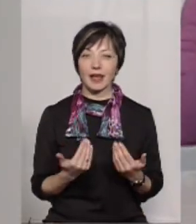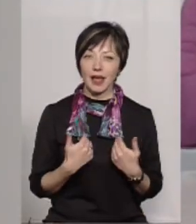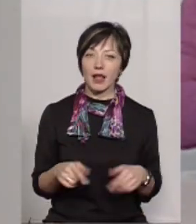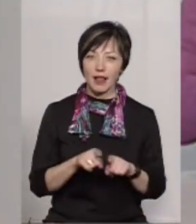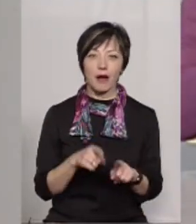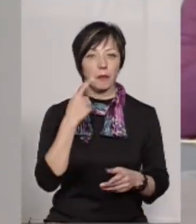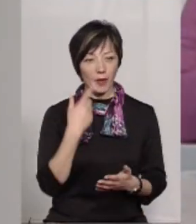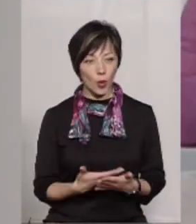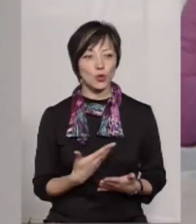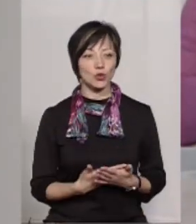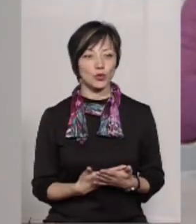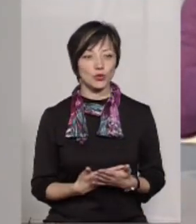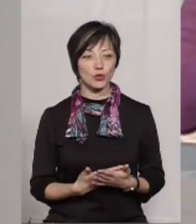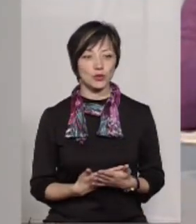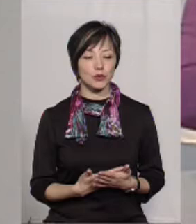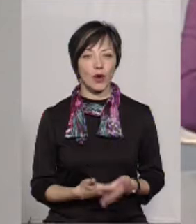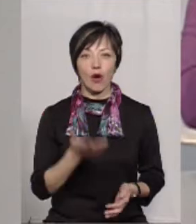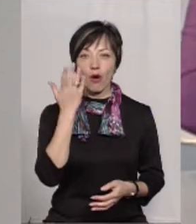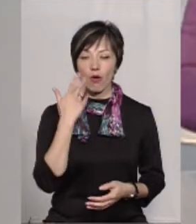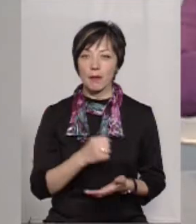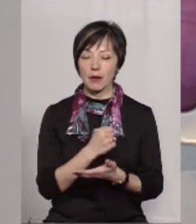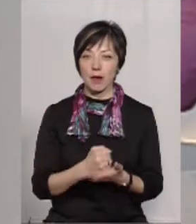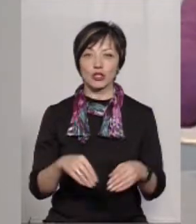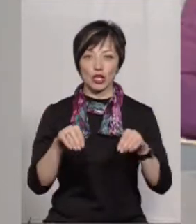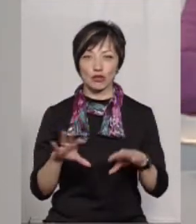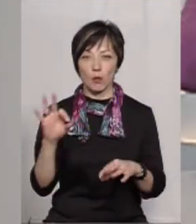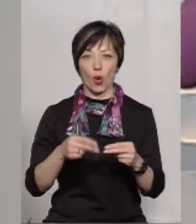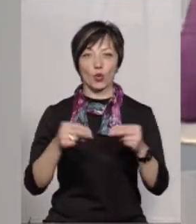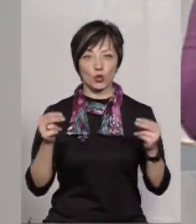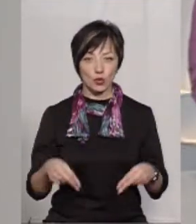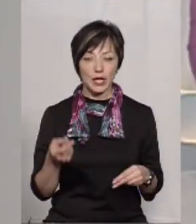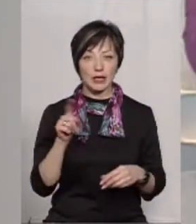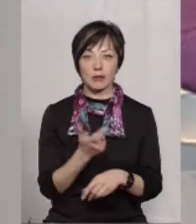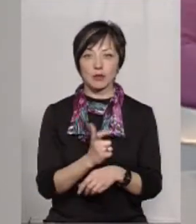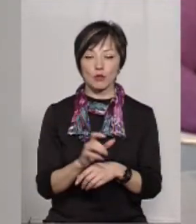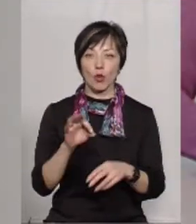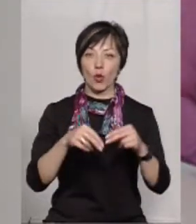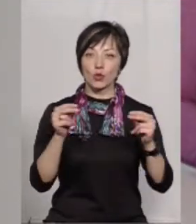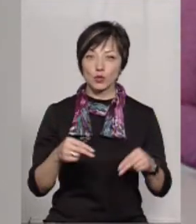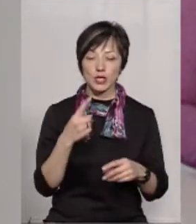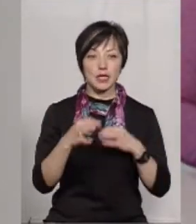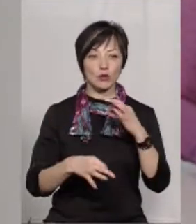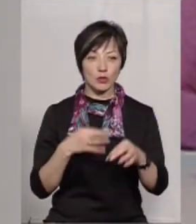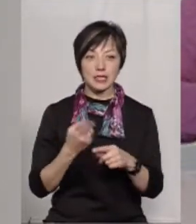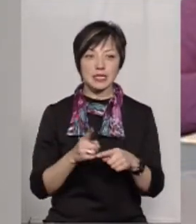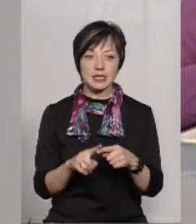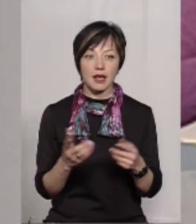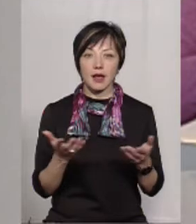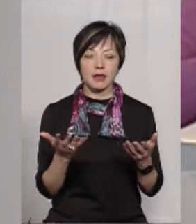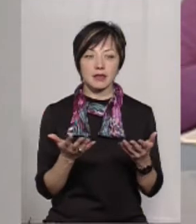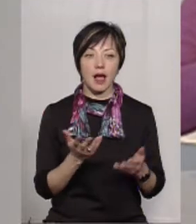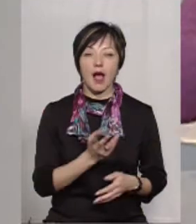так підозрюю, що коли приймається рішення про одруження, а тим більше про одруження за добу, це